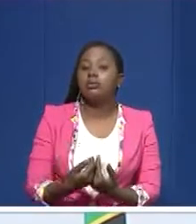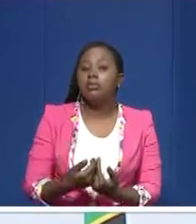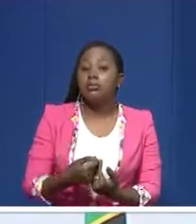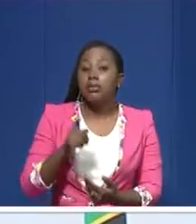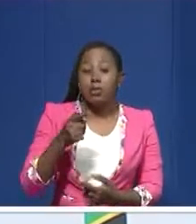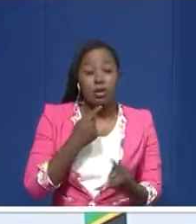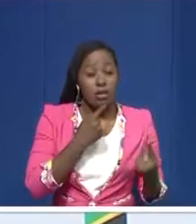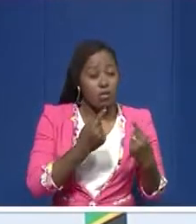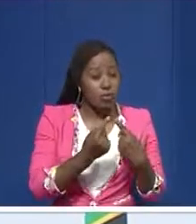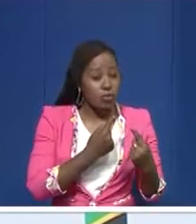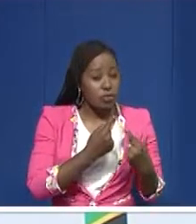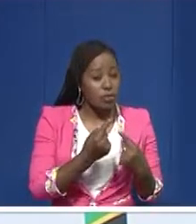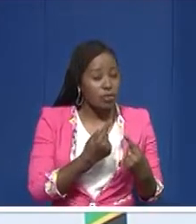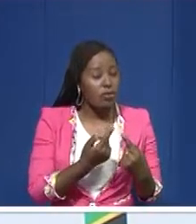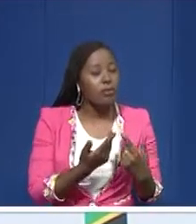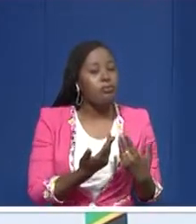Yeye anazungumzia